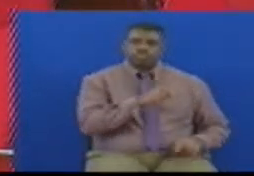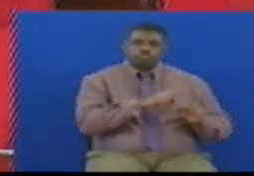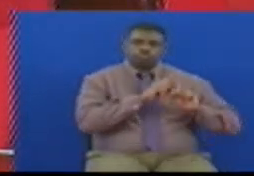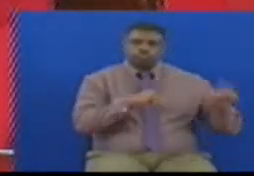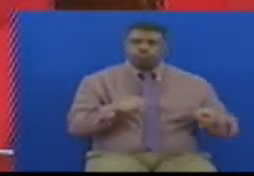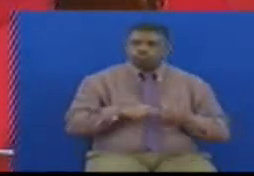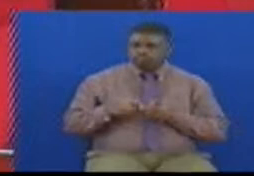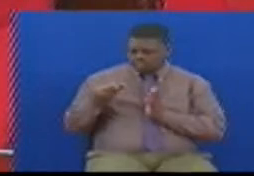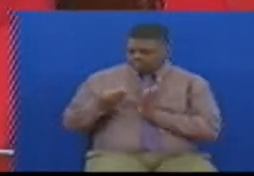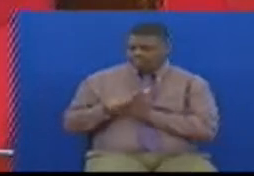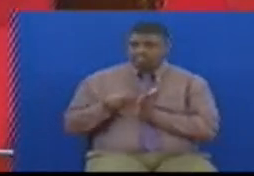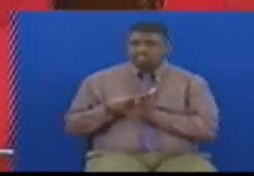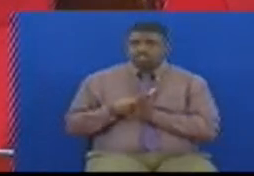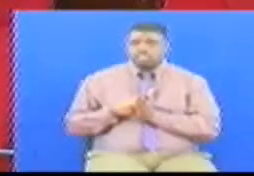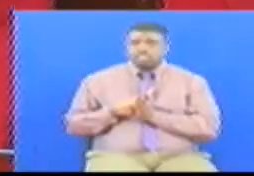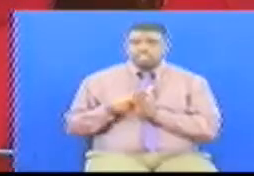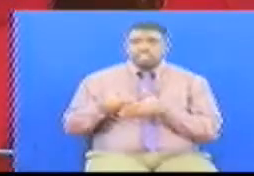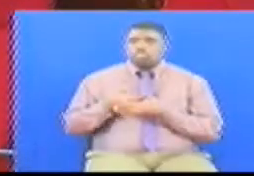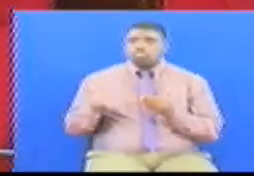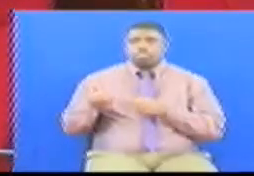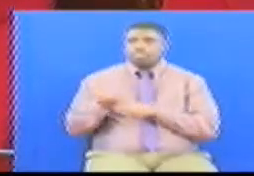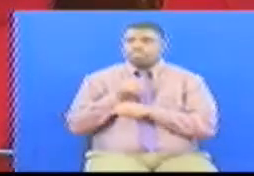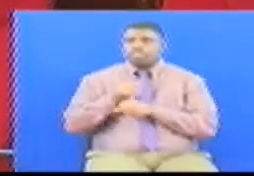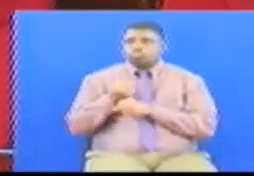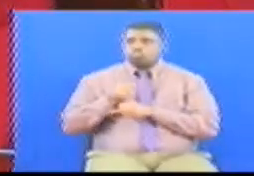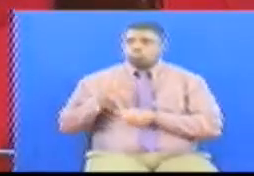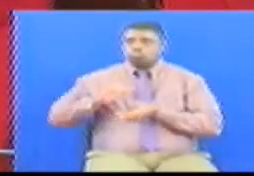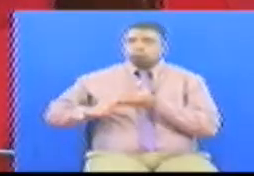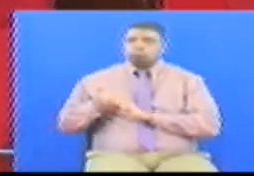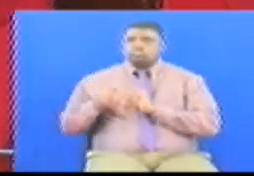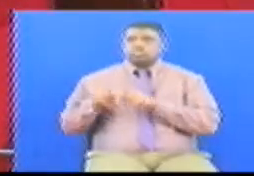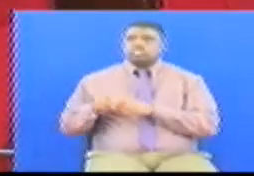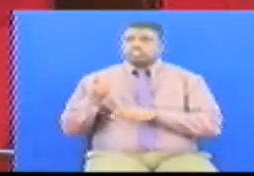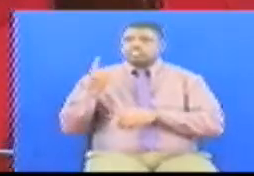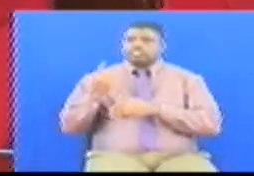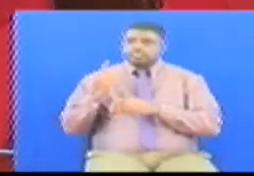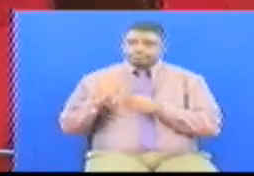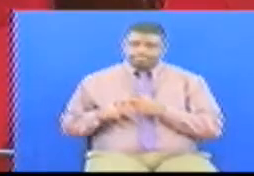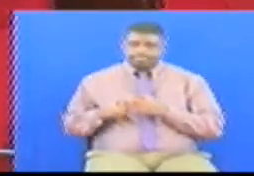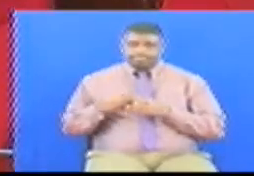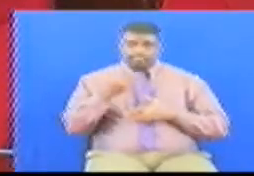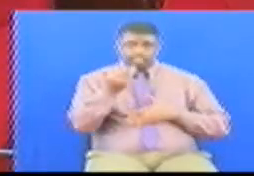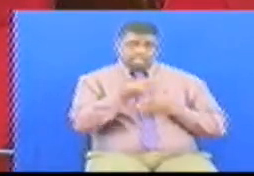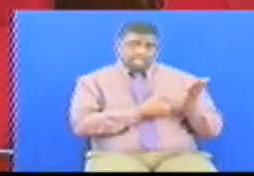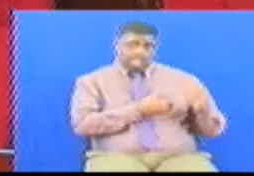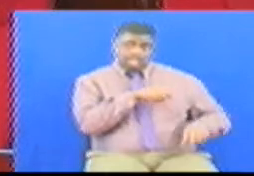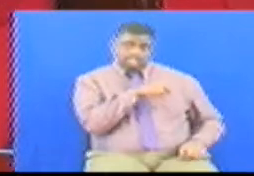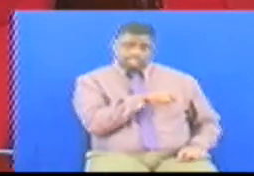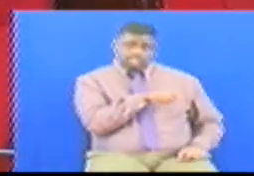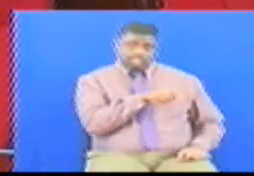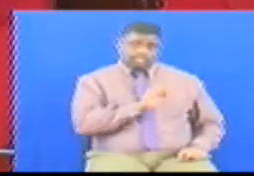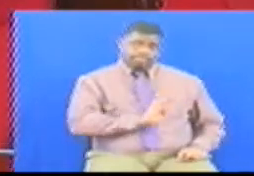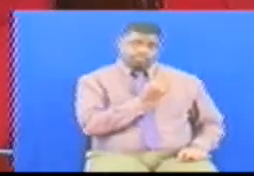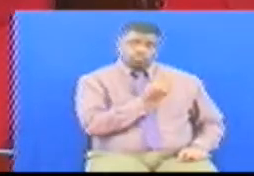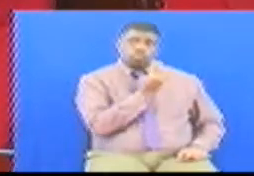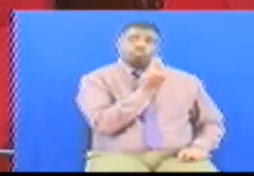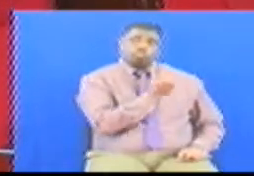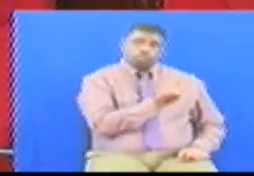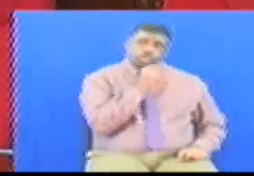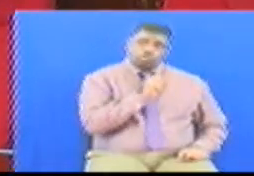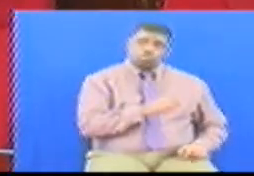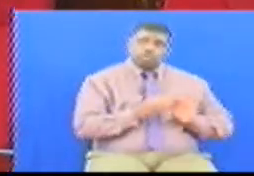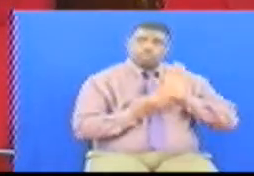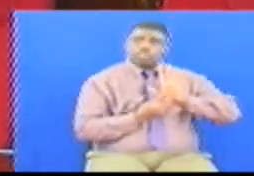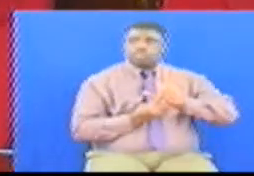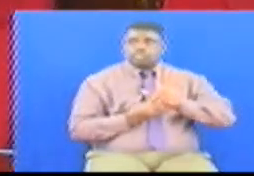ya fedha ambayo haikuwa imefanyiwa usuluhishi na hati za madai za shilingi bilioni 1.8